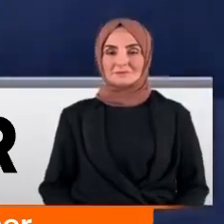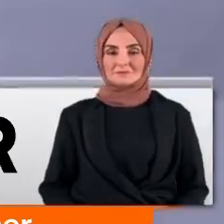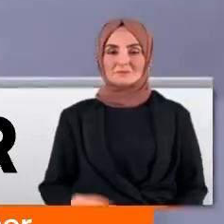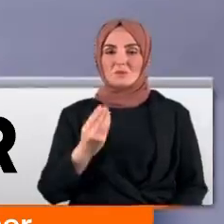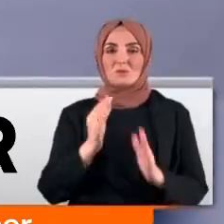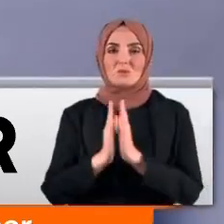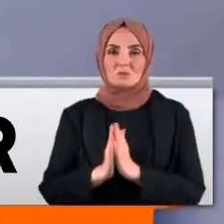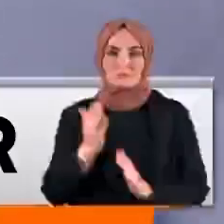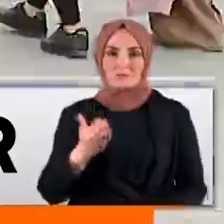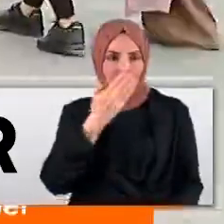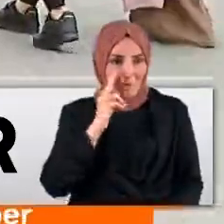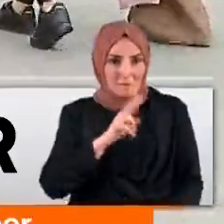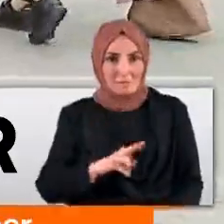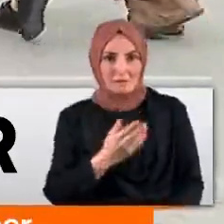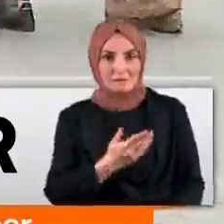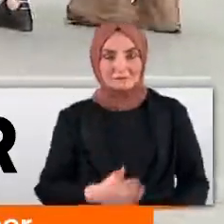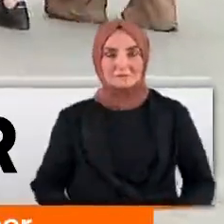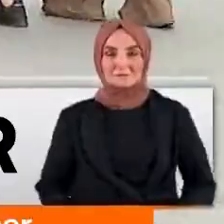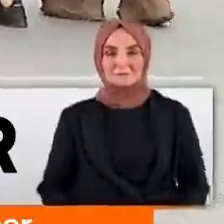önüne baksana kardeşim